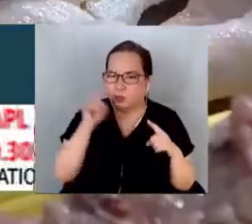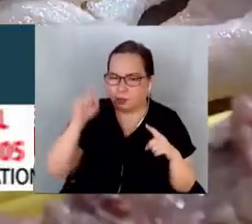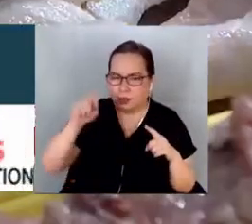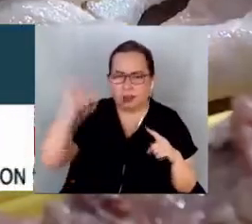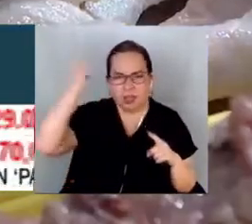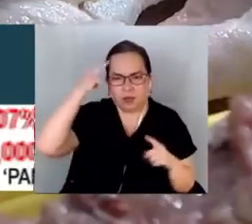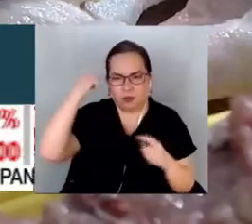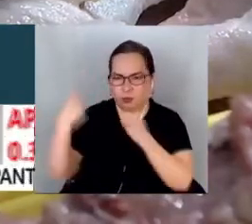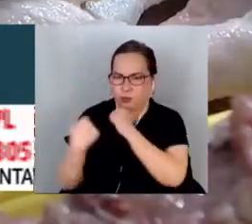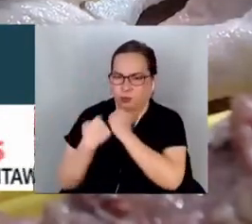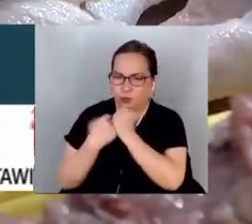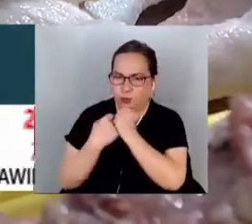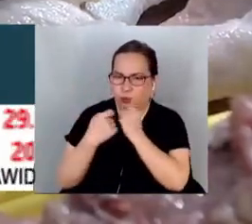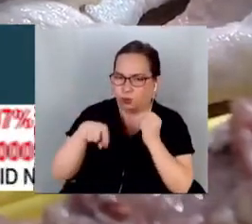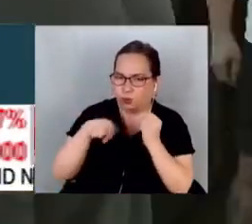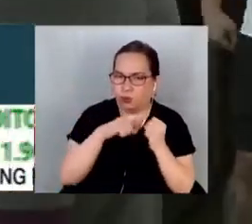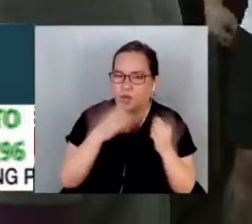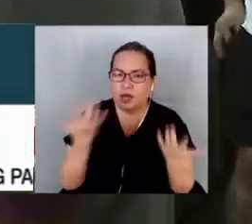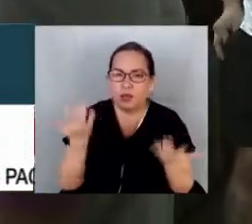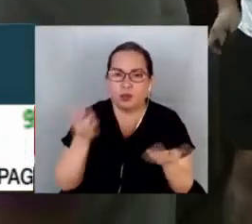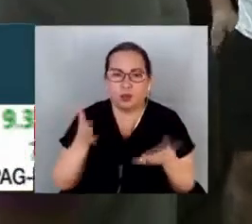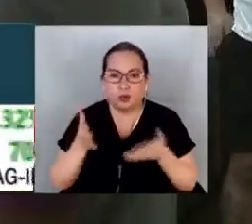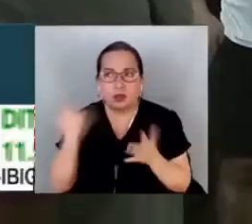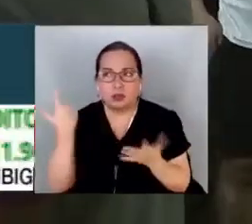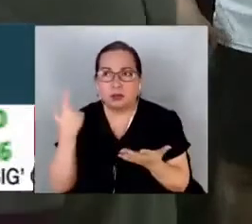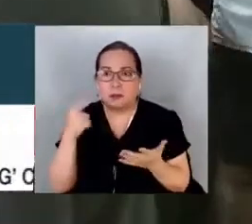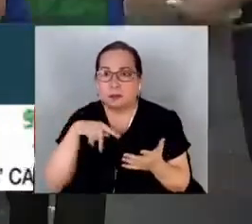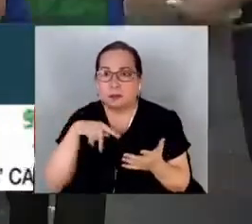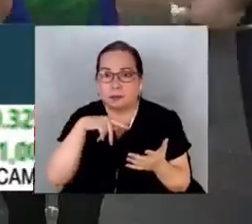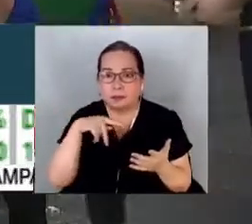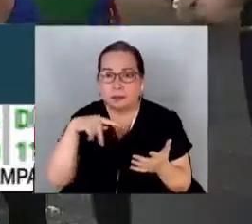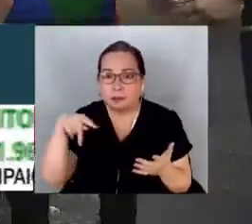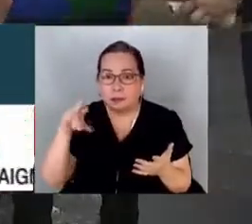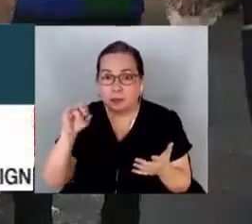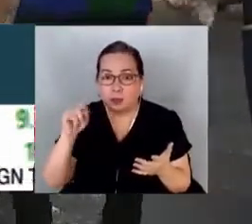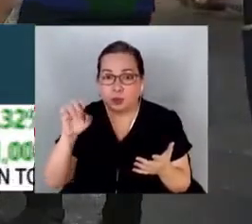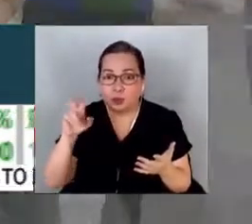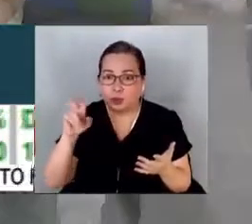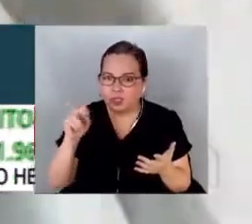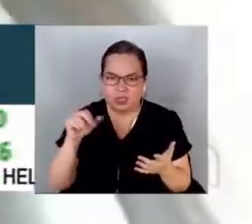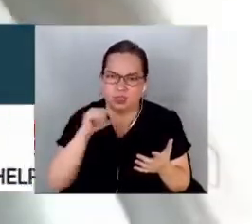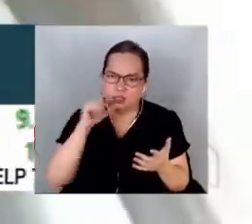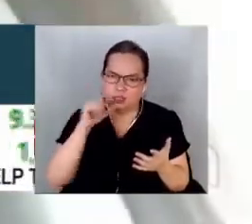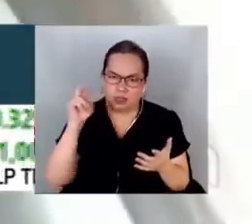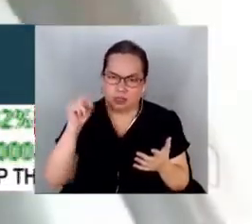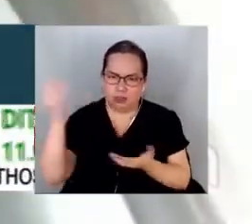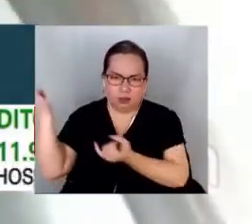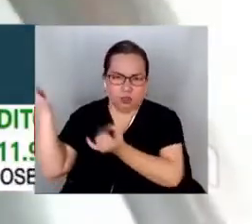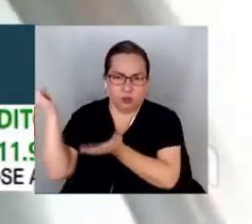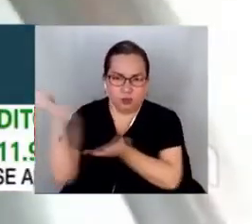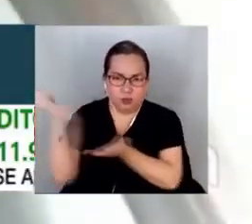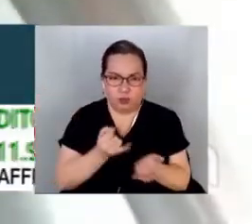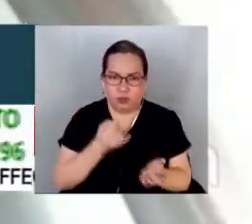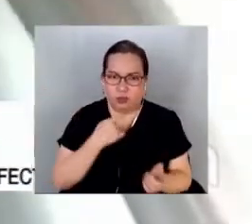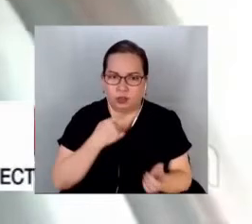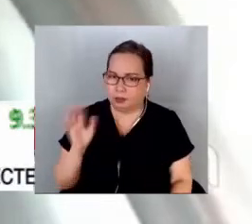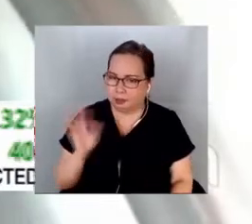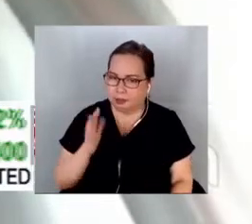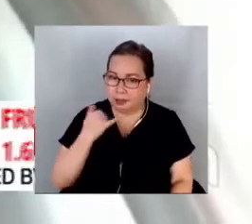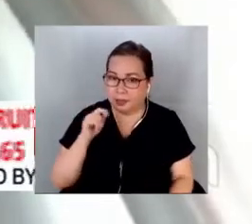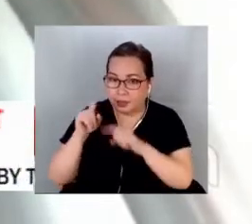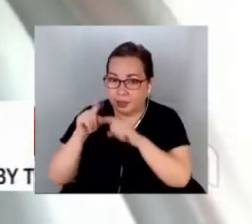production of other sources of protein instead of simply resorting to importation. Mahirap mag-asa sa other countries